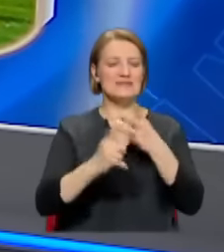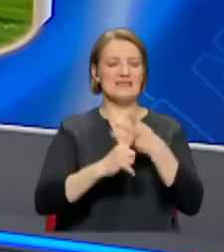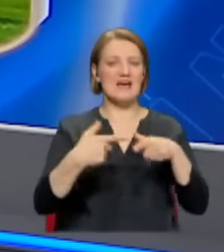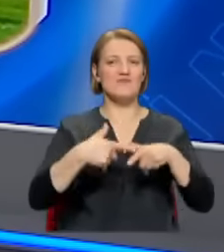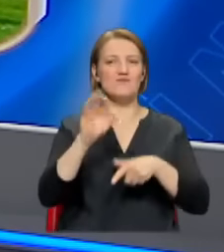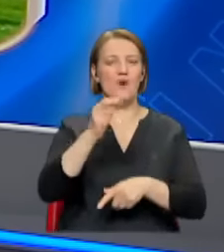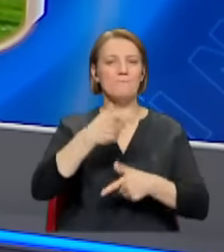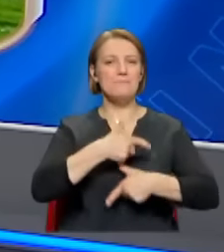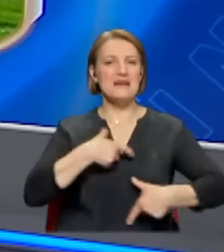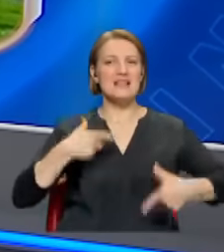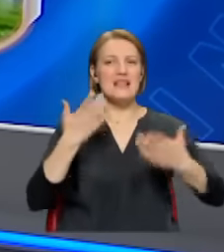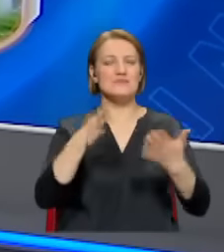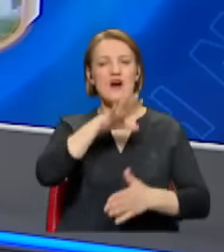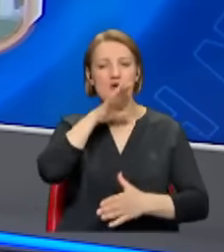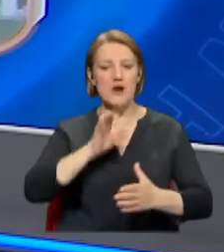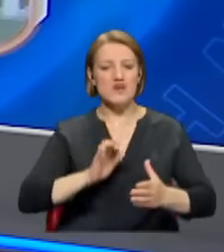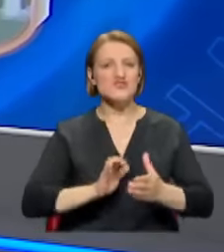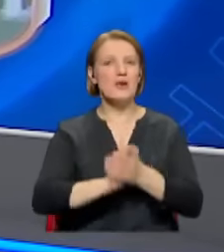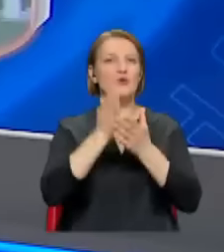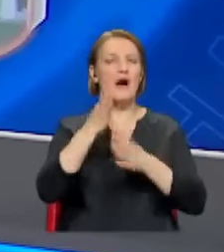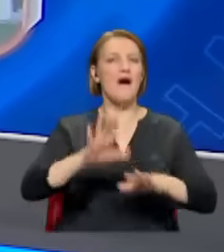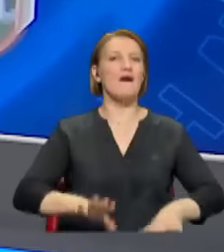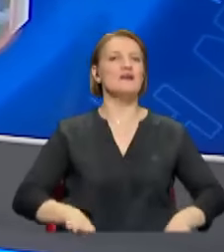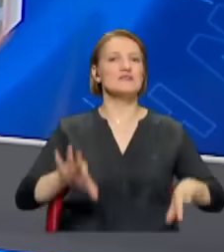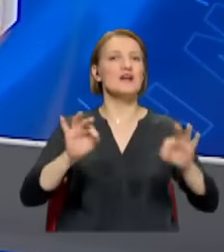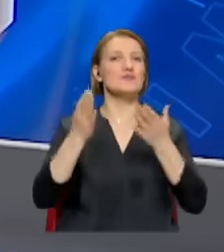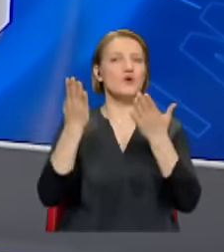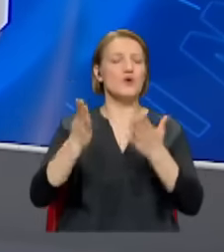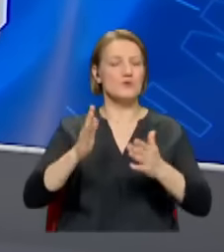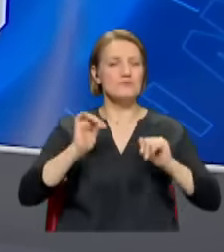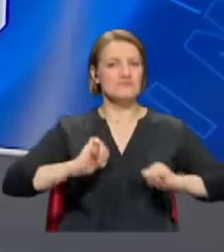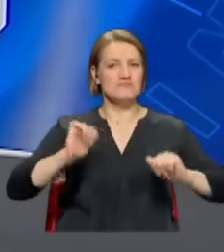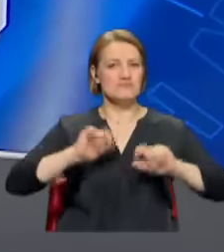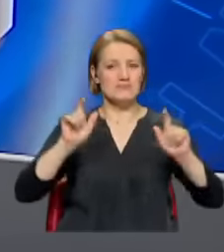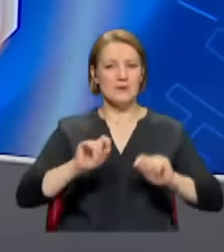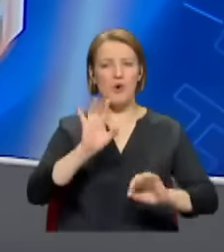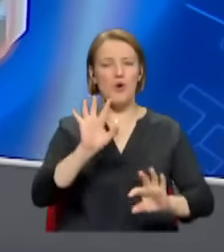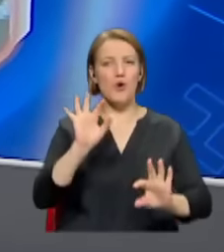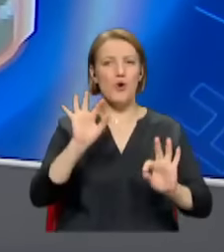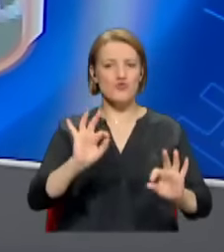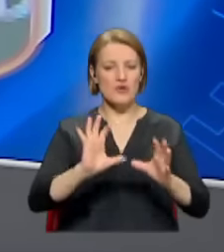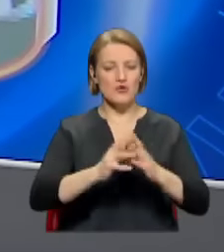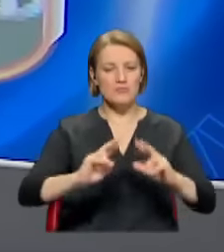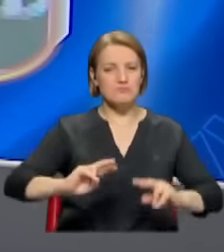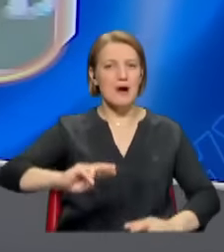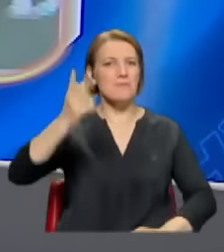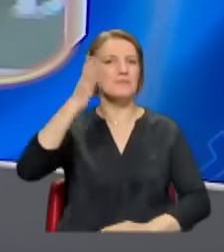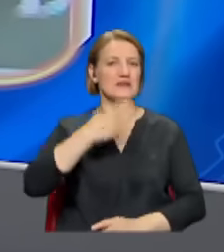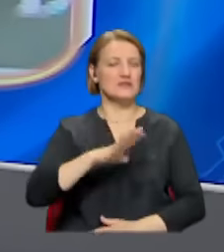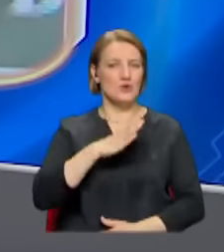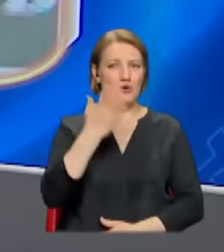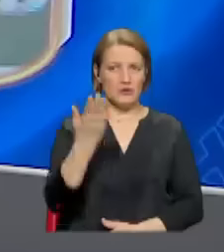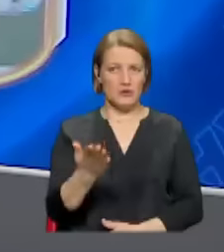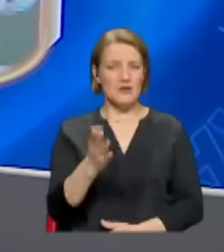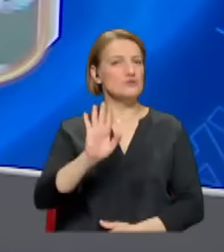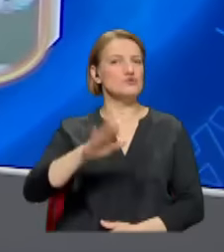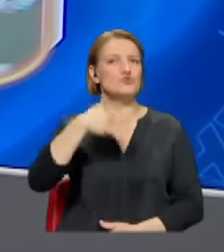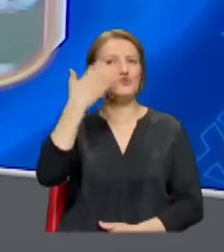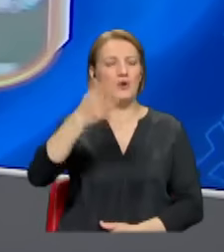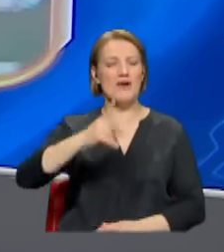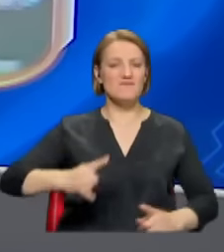ve millilerimiz artık Avrupa Şampiyonası'na hazırlanıyor, ısınıyorlar. Önce gruptan çıksınlar istiyoruz, temennimiz bu. Sonra